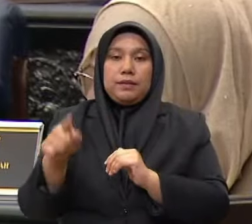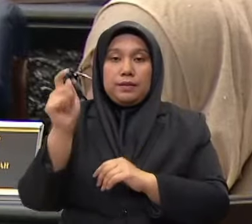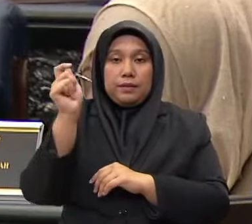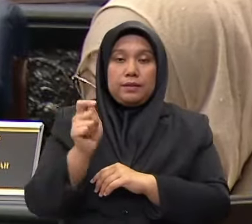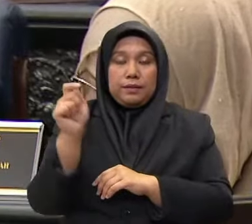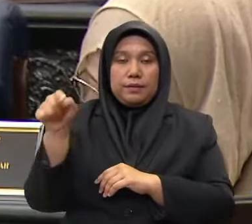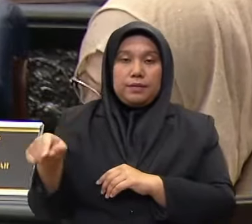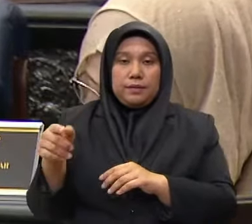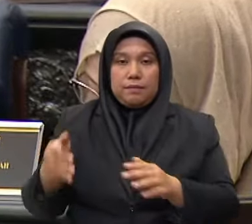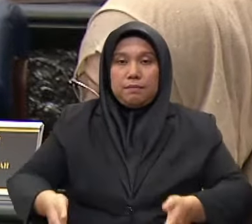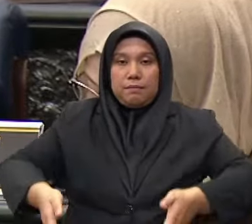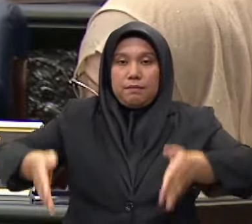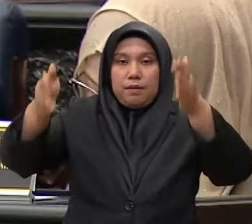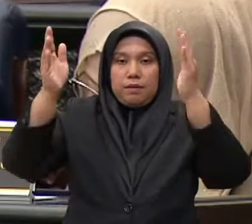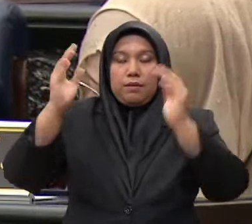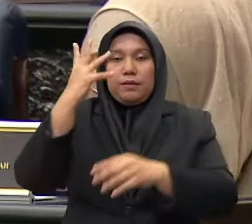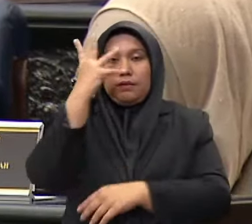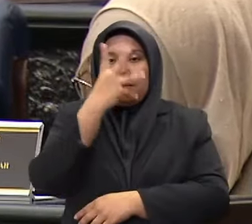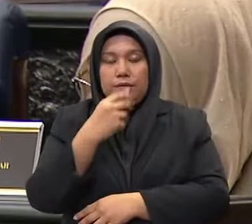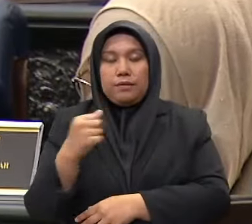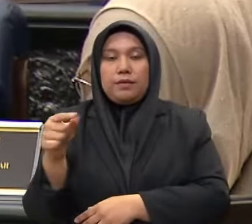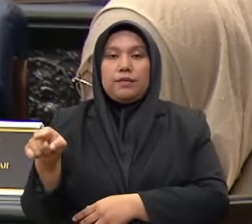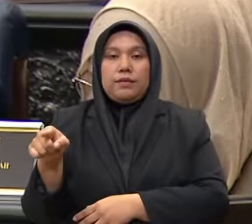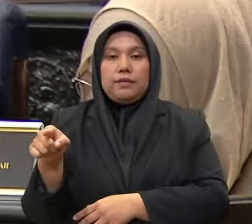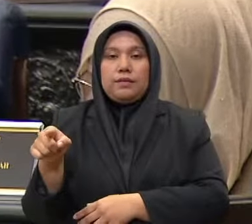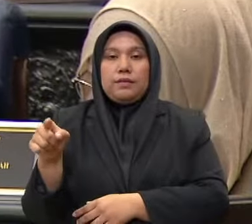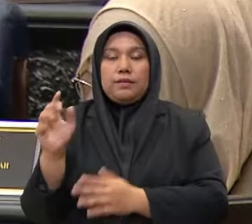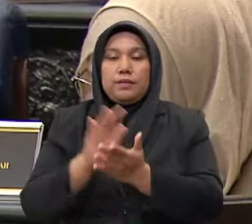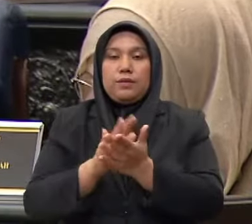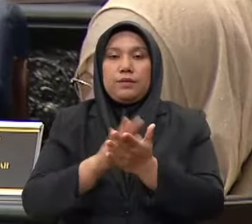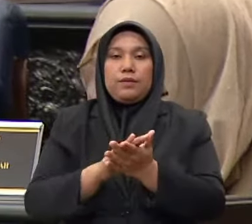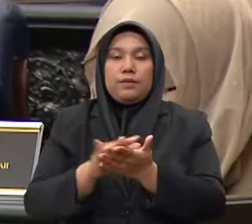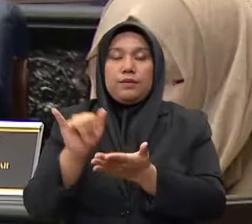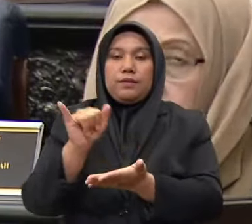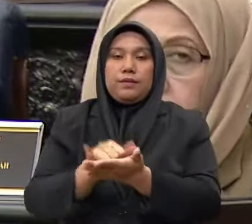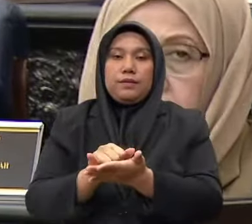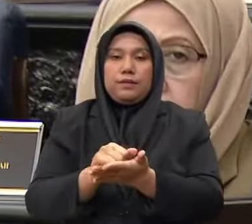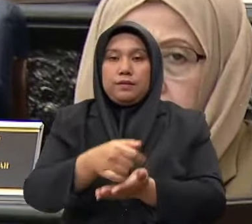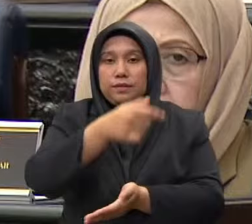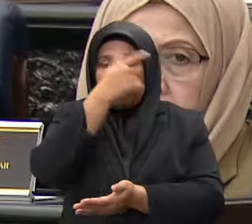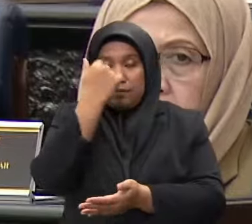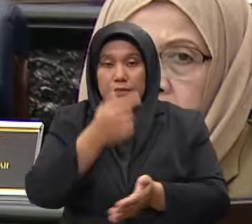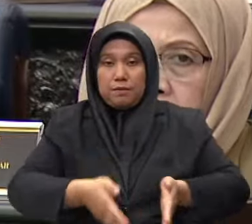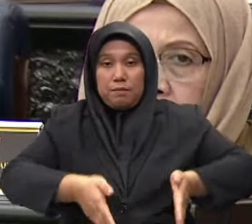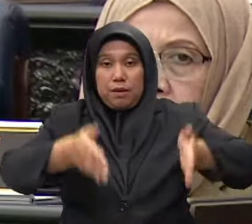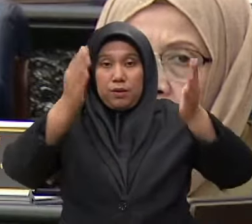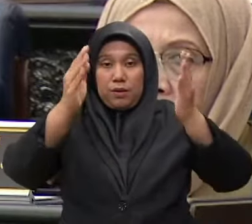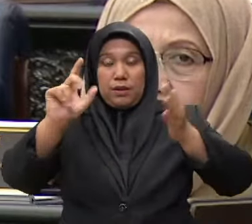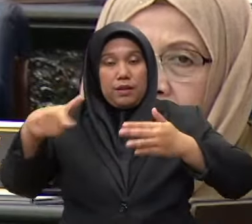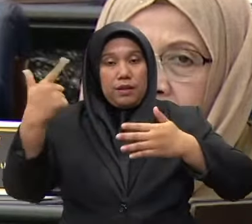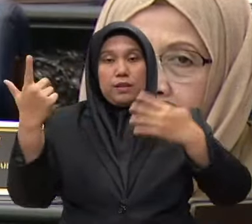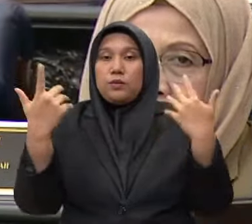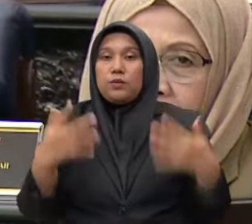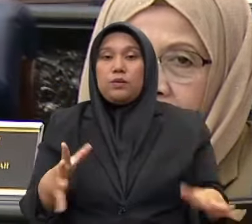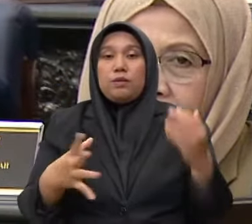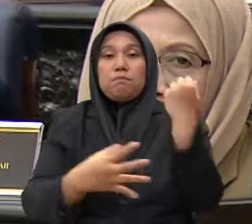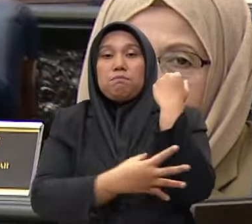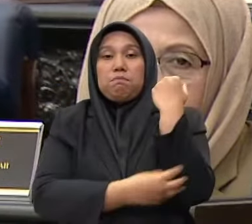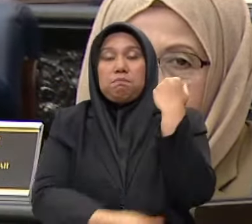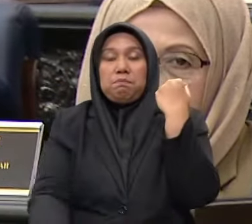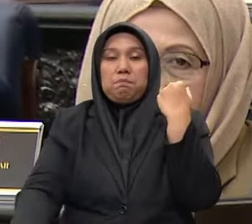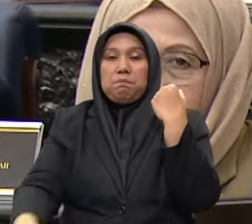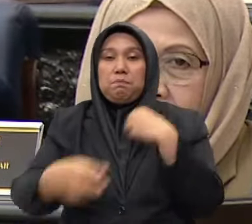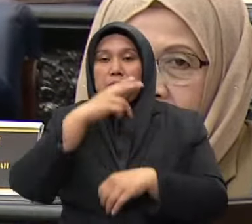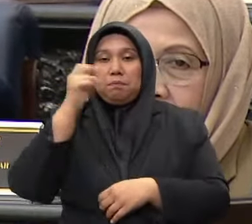antara bangunan yang tercantiklah di kawasan sekolah tersebut kerana bangunan lainnya semua sudah daif